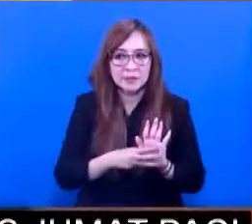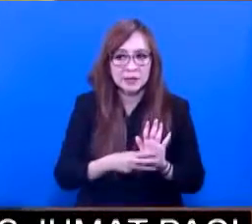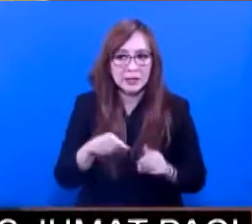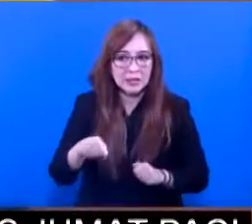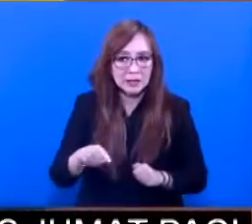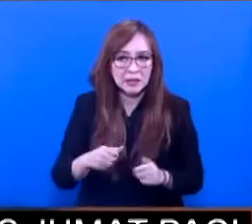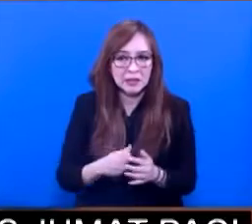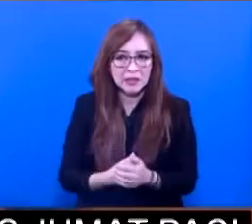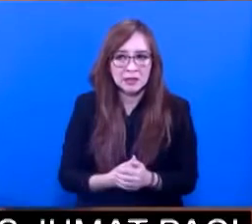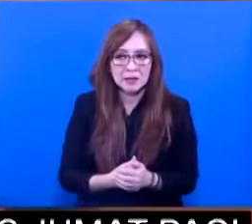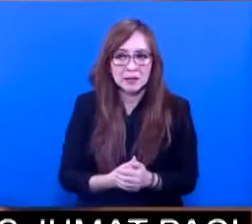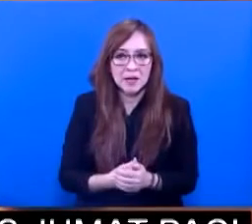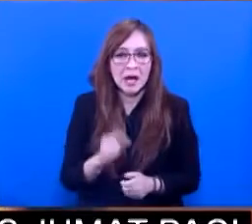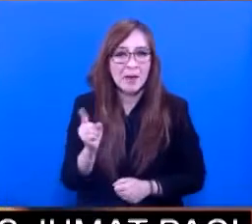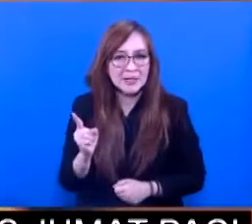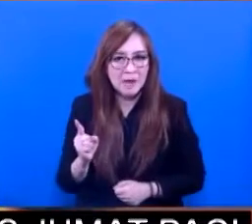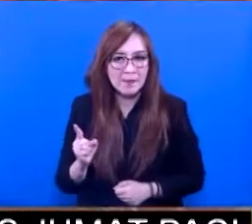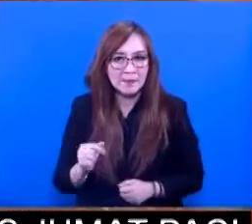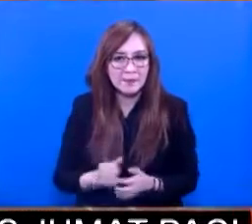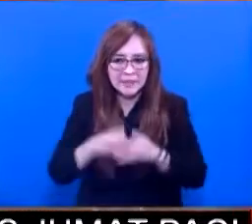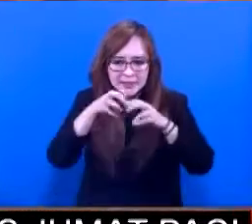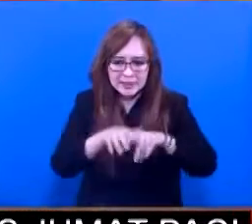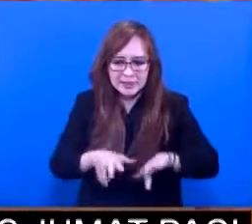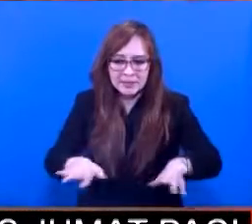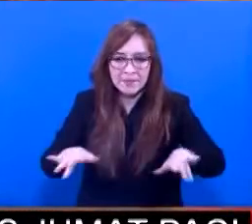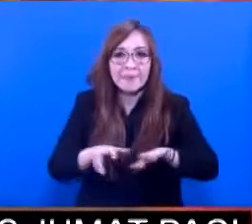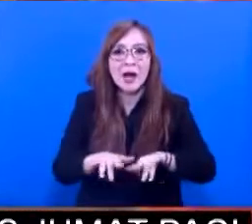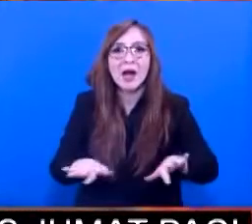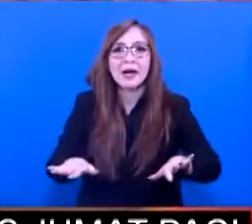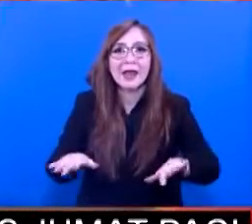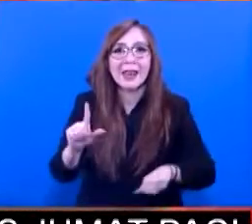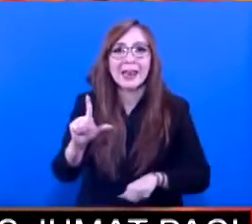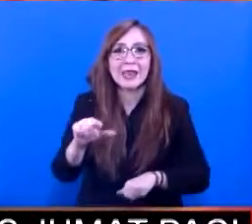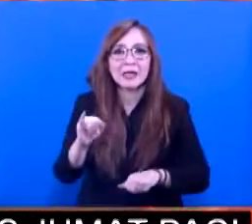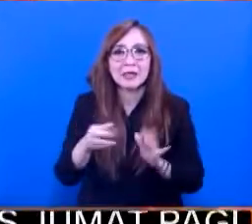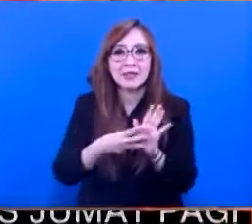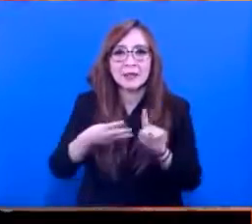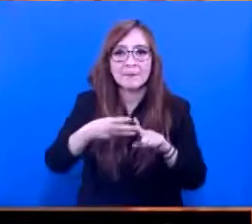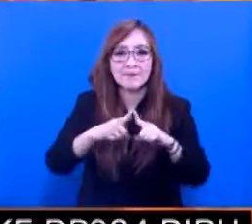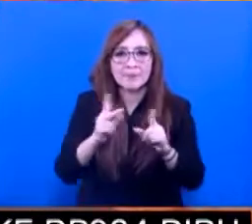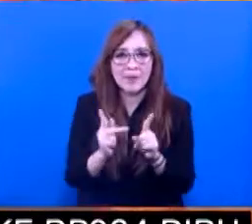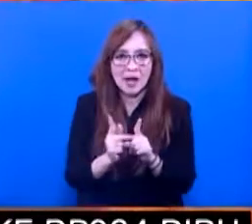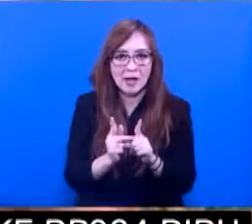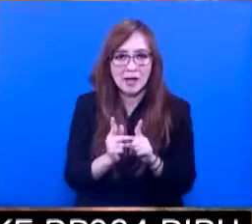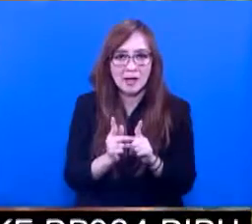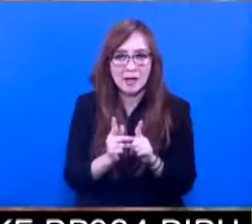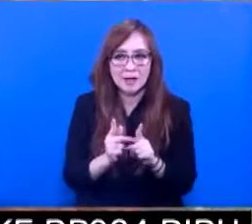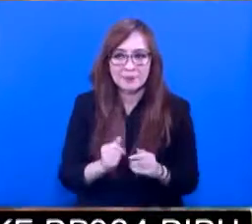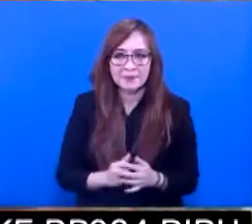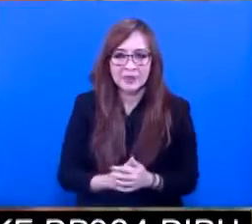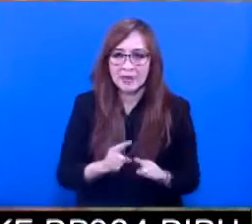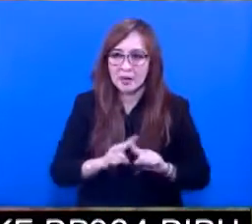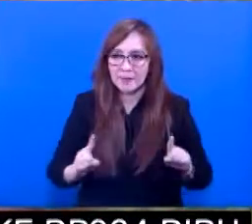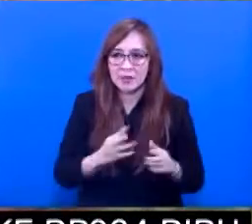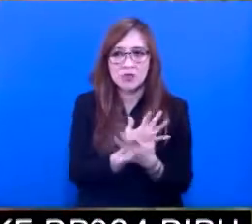rambak. Menurut ketua RT setempat, aliran sungai berwarna merah sudah terjadi sejak 3 hari lalu. Namun warga